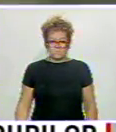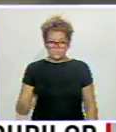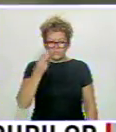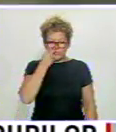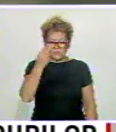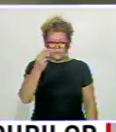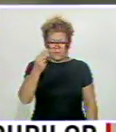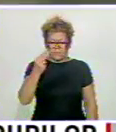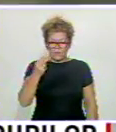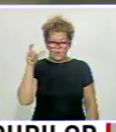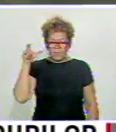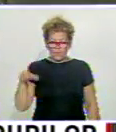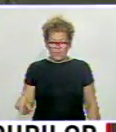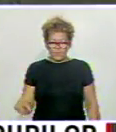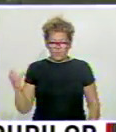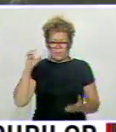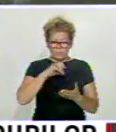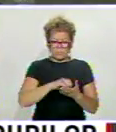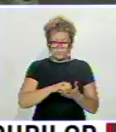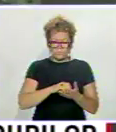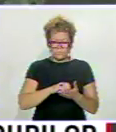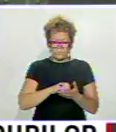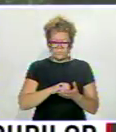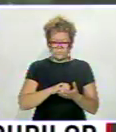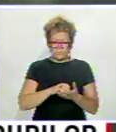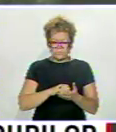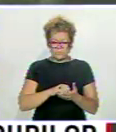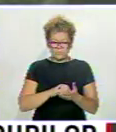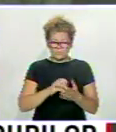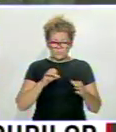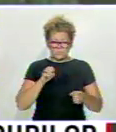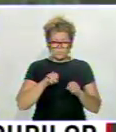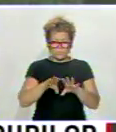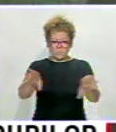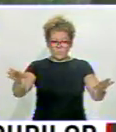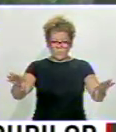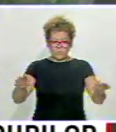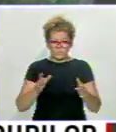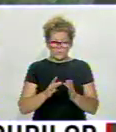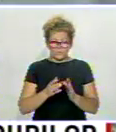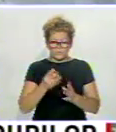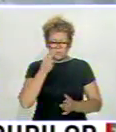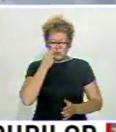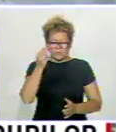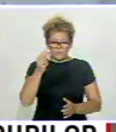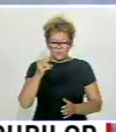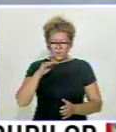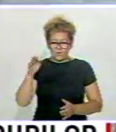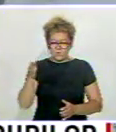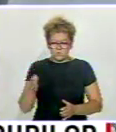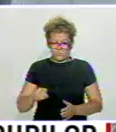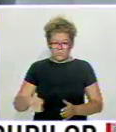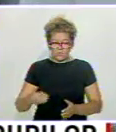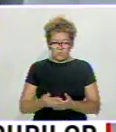Imaginile au fost surprinse de un localnic și postate pe o rețea de socializare. În fotografii se vede cum muncitorii au ciopărțit tei la rădăcină pentru a